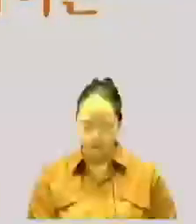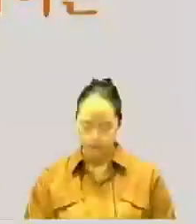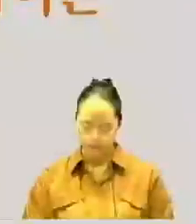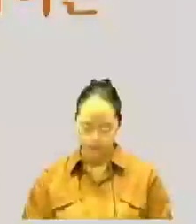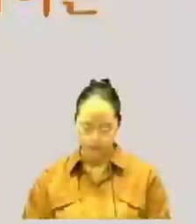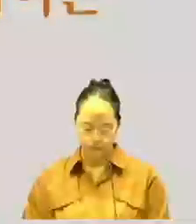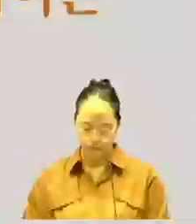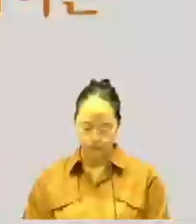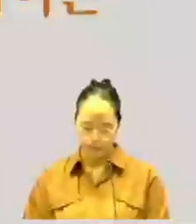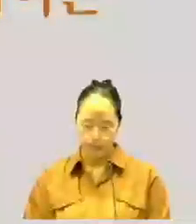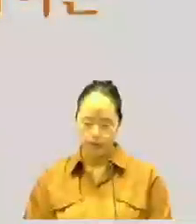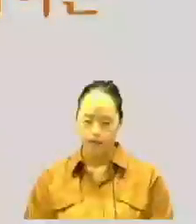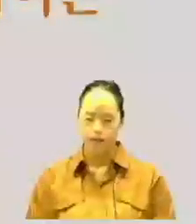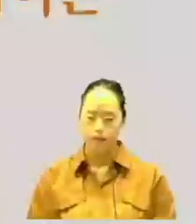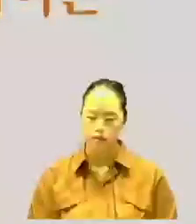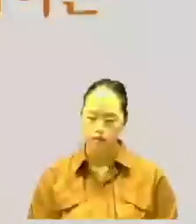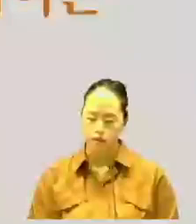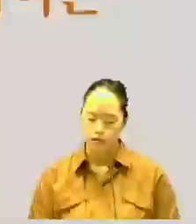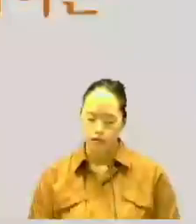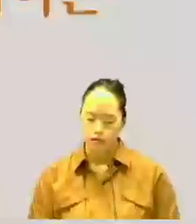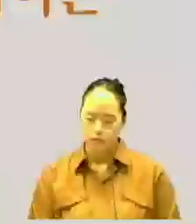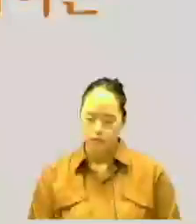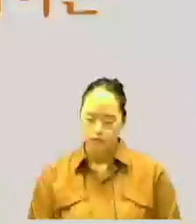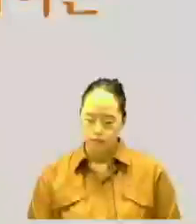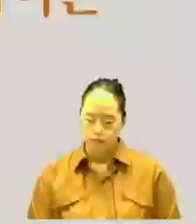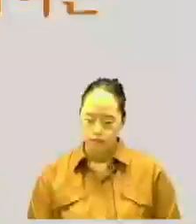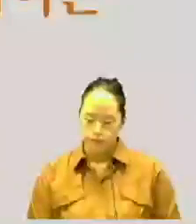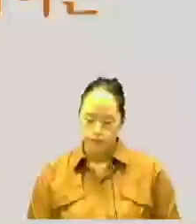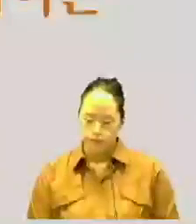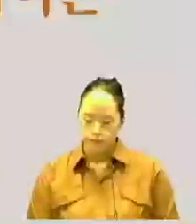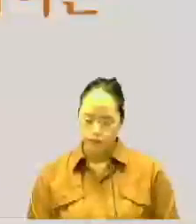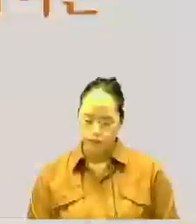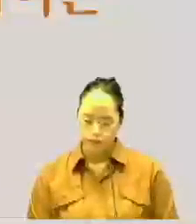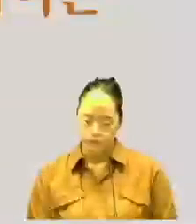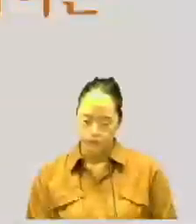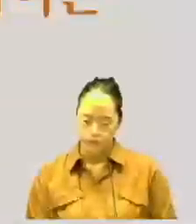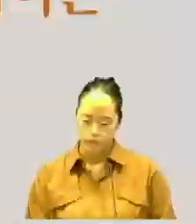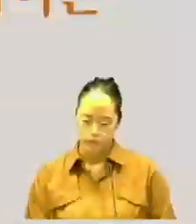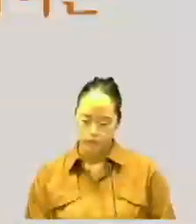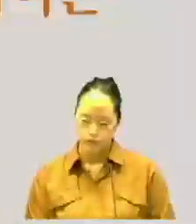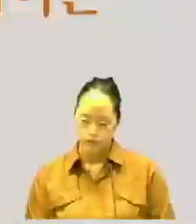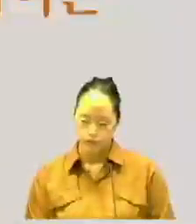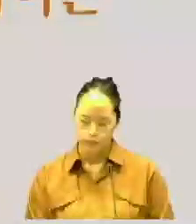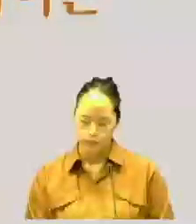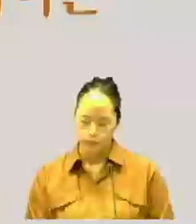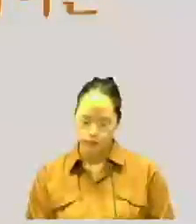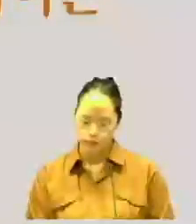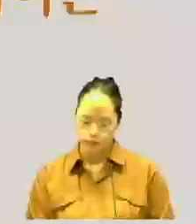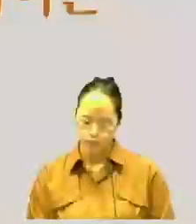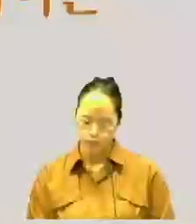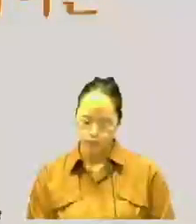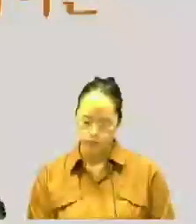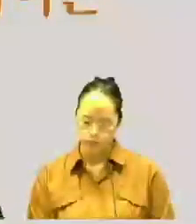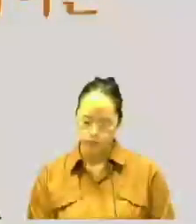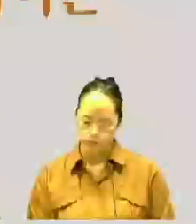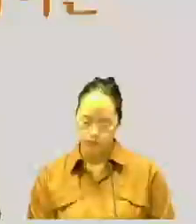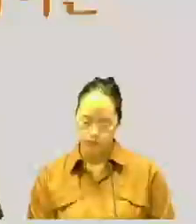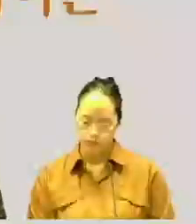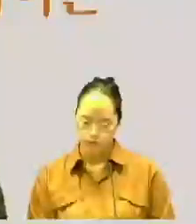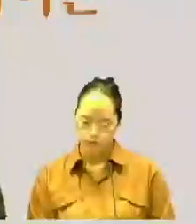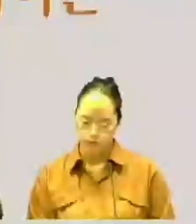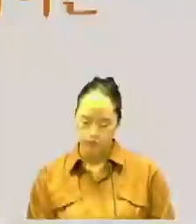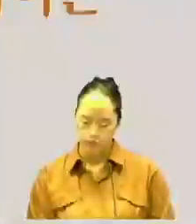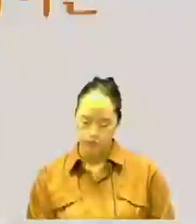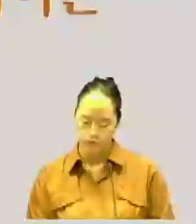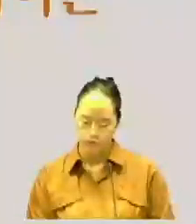论居鲁士说，他是我的牧人，必成就我所喜悦的，必下令建造耶路撒冷，发命立稳圣